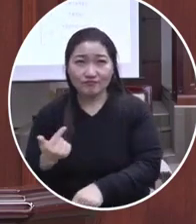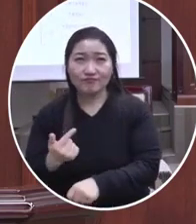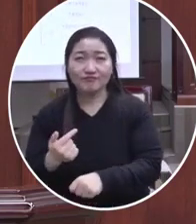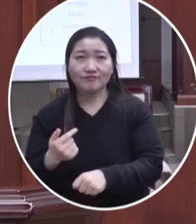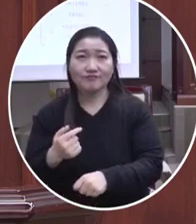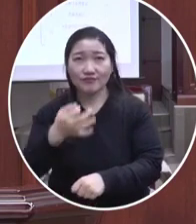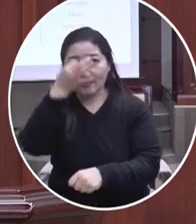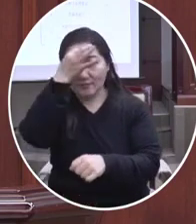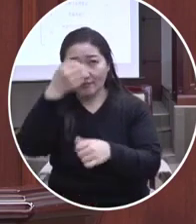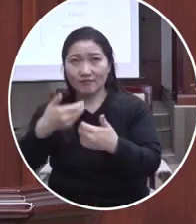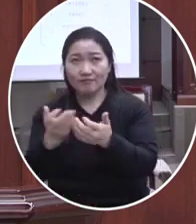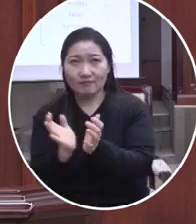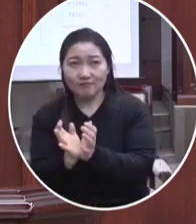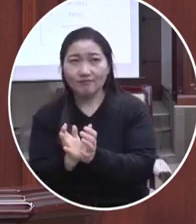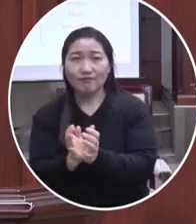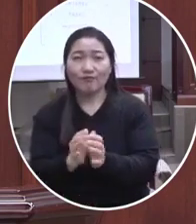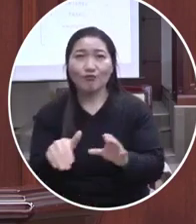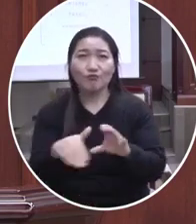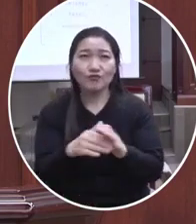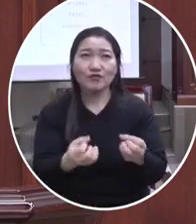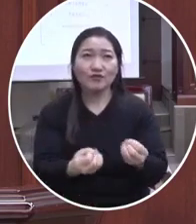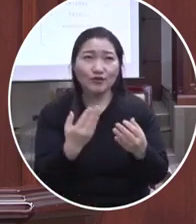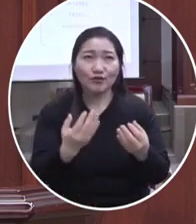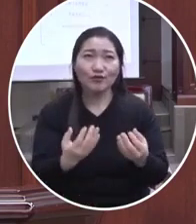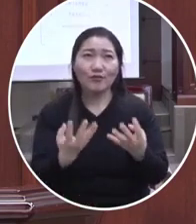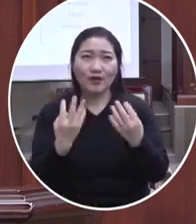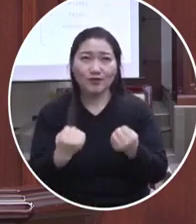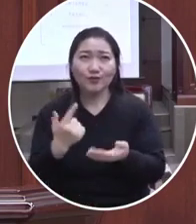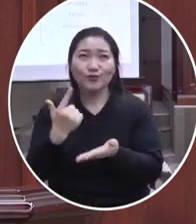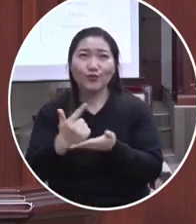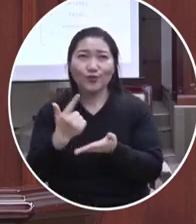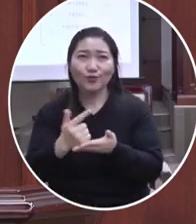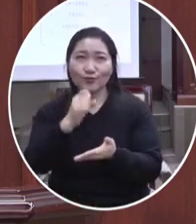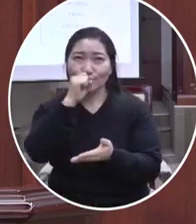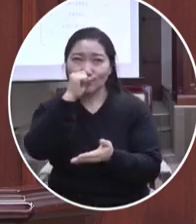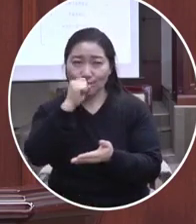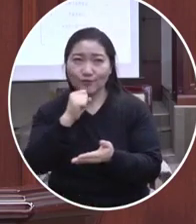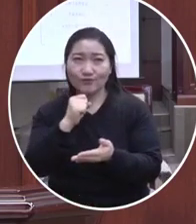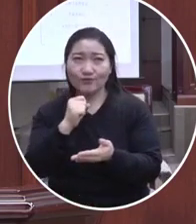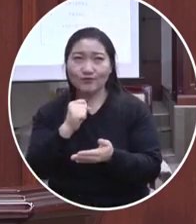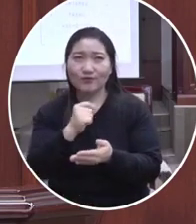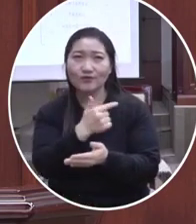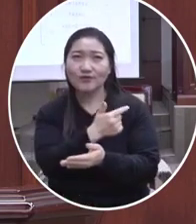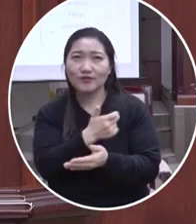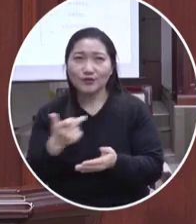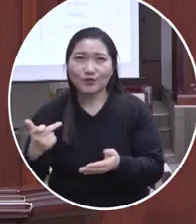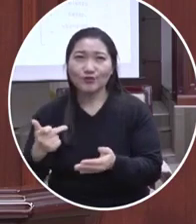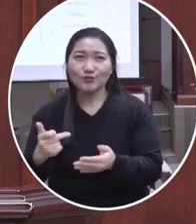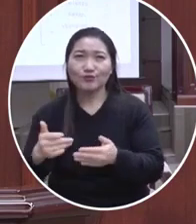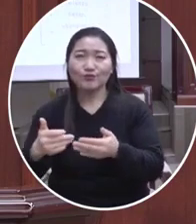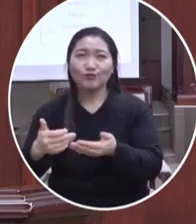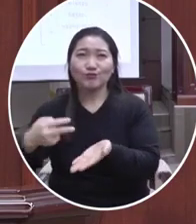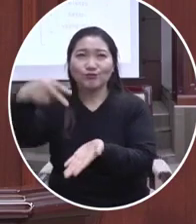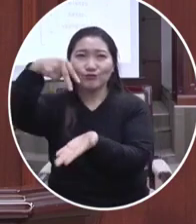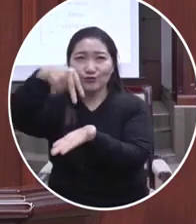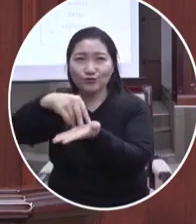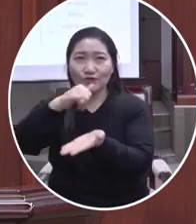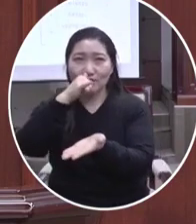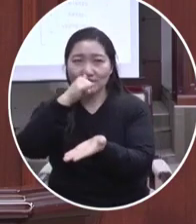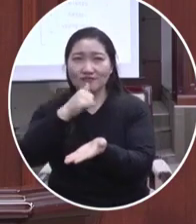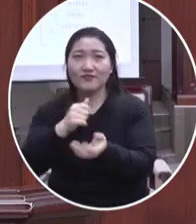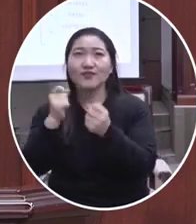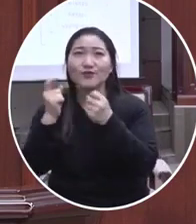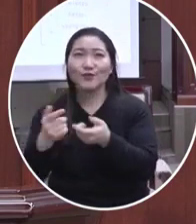예술인과 단체에게는 문화행사와 축제가 많은 노원구의 장점을 살려 좀 더 큰 무대에 설 수 있는 기회를 마련해